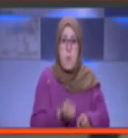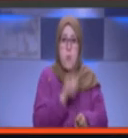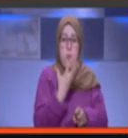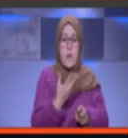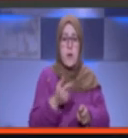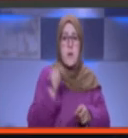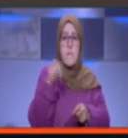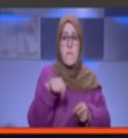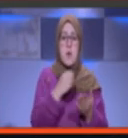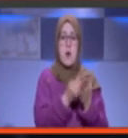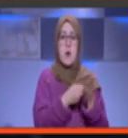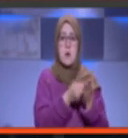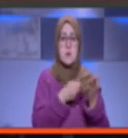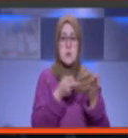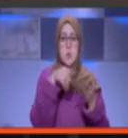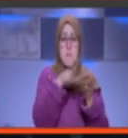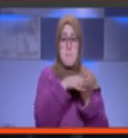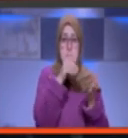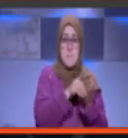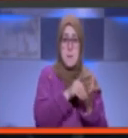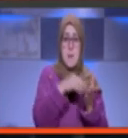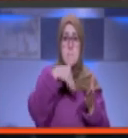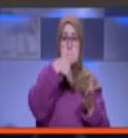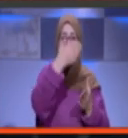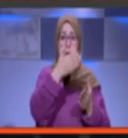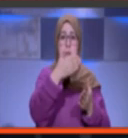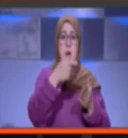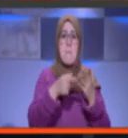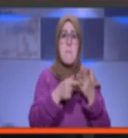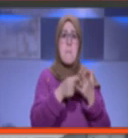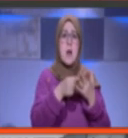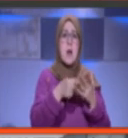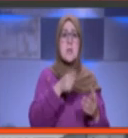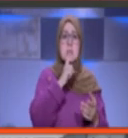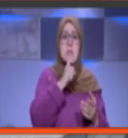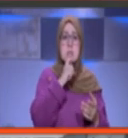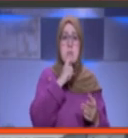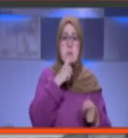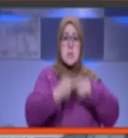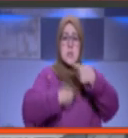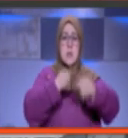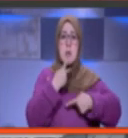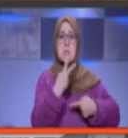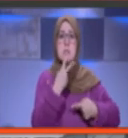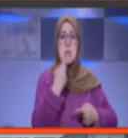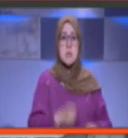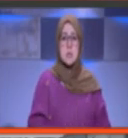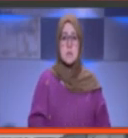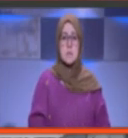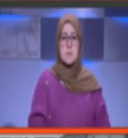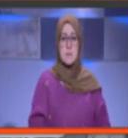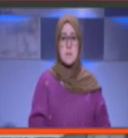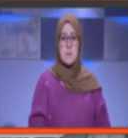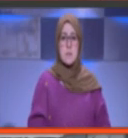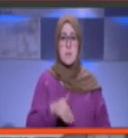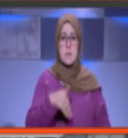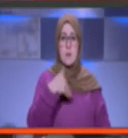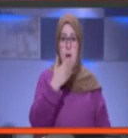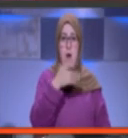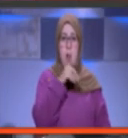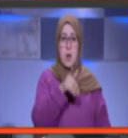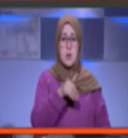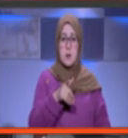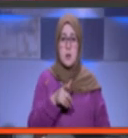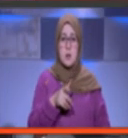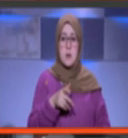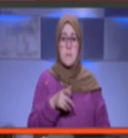الصناعي كان قد بدأ بعد مرحلة ضعف استمرت لعامين. فيما أشار تقرير مجلس الخبراء لتقييم الأوضاع